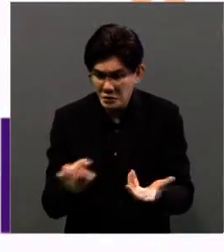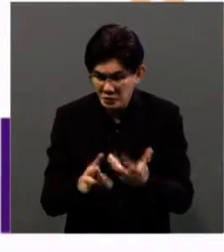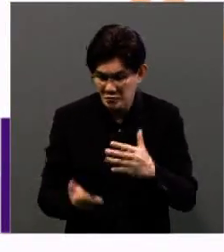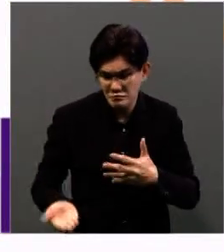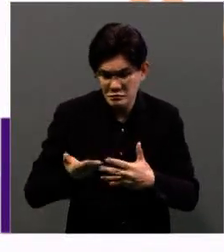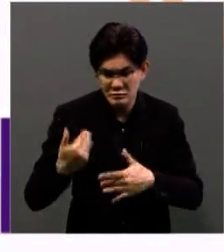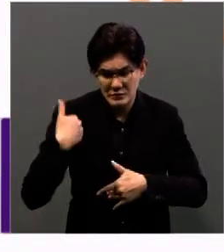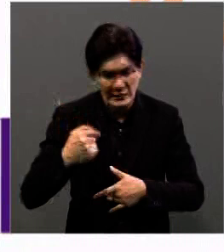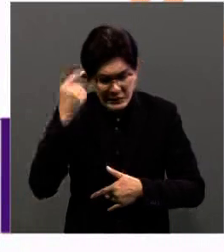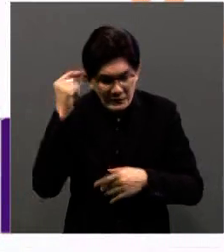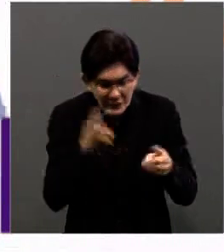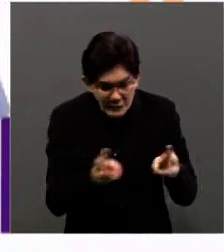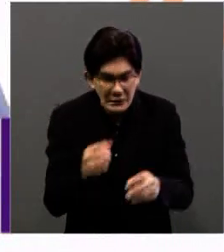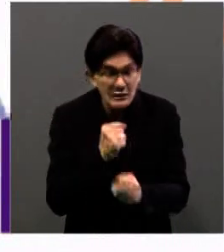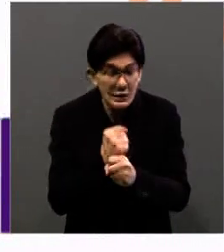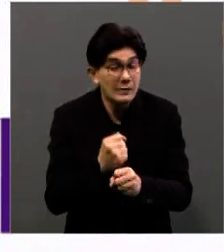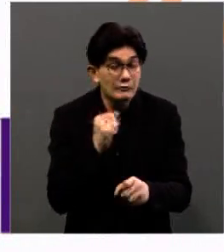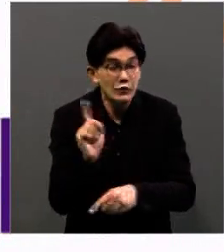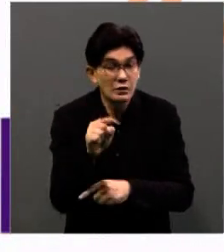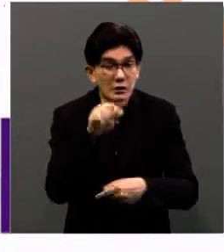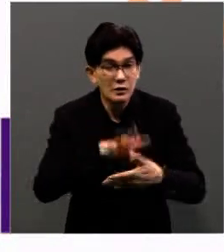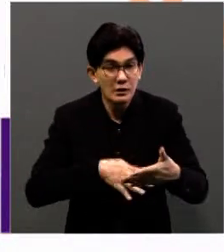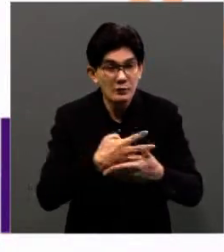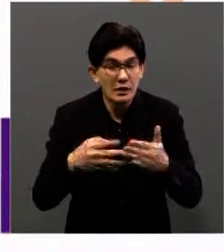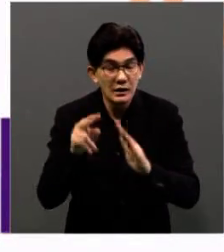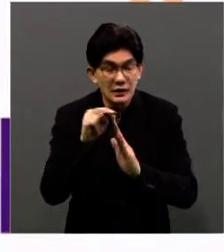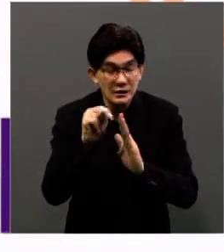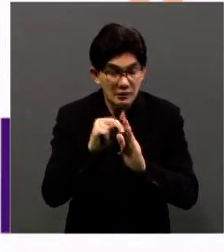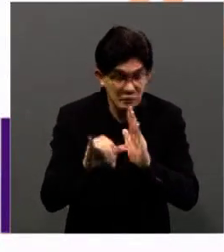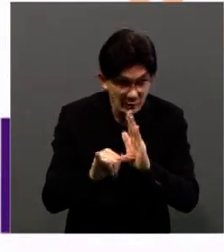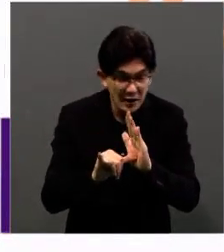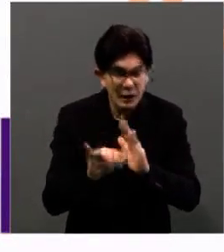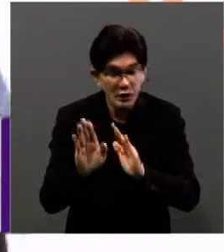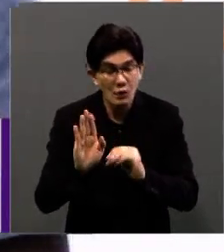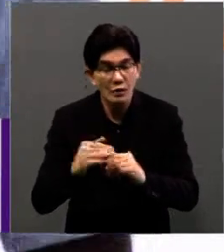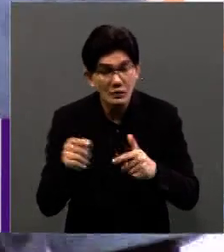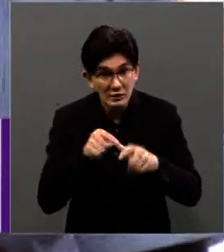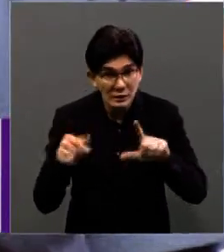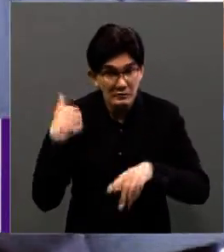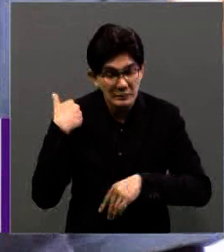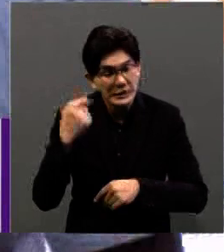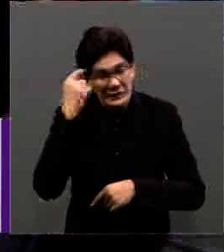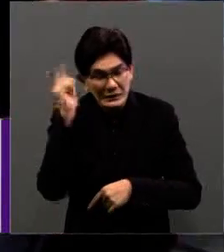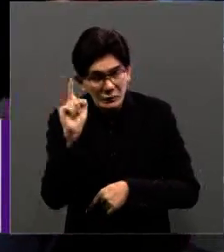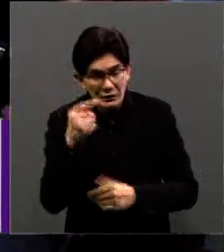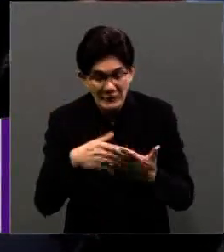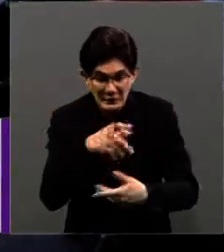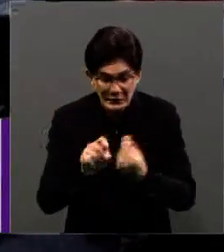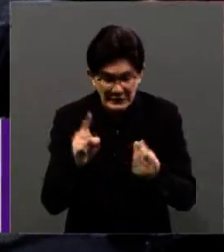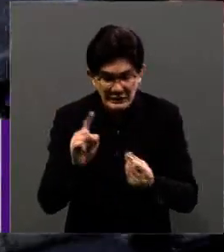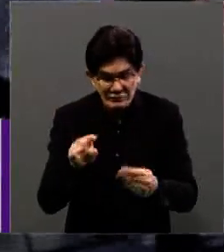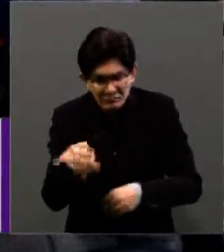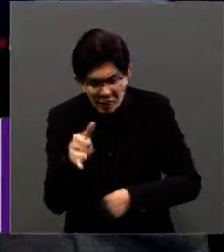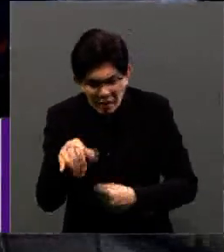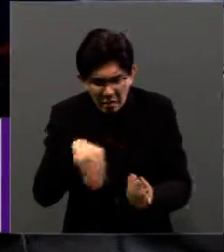ไกลเพื่อนำเสนอหลักคิดและแนวทางการดำเนินนโยบายของพรรคก้าวไกลทันทีหลังจัดตั้งรัฐบาลสืบเนื่องจากสภาพเศรษฐกิจที่ผัน